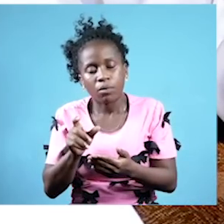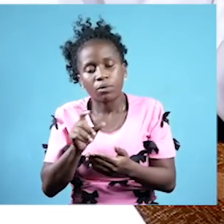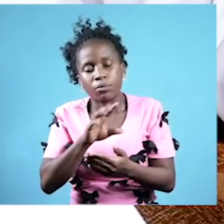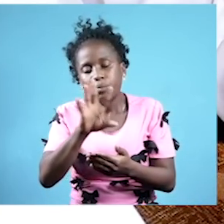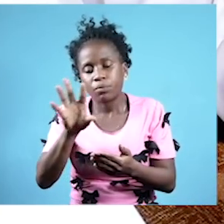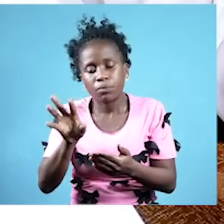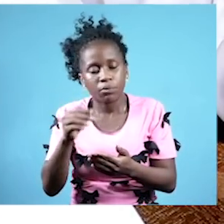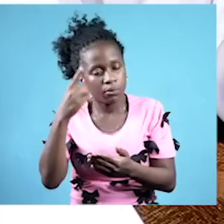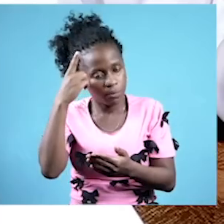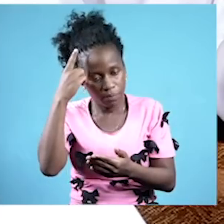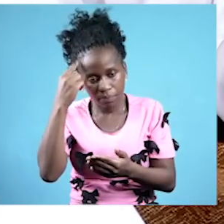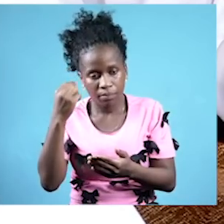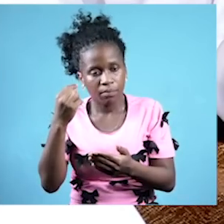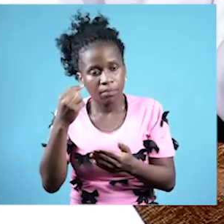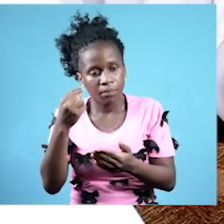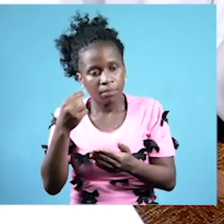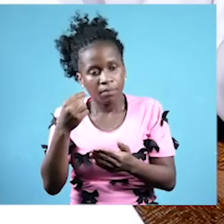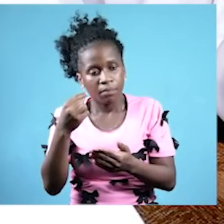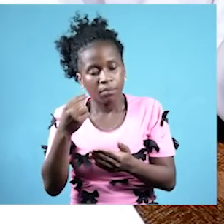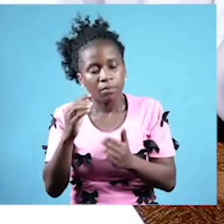waumini wote dini zote